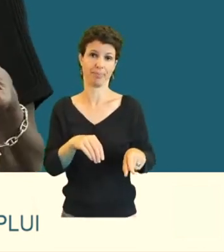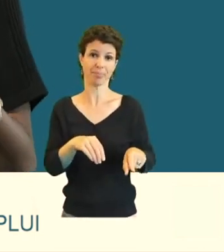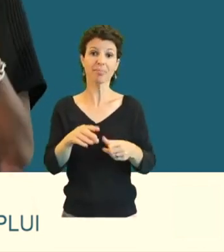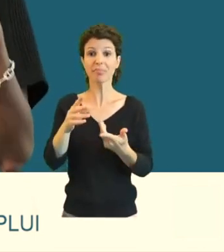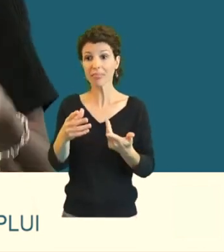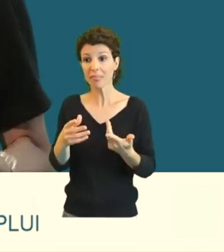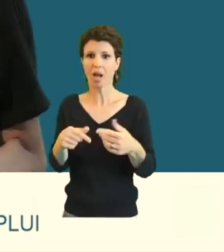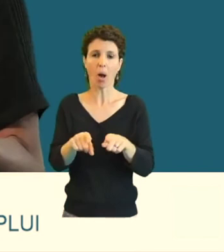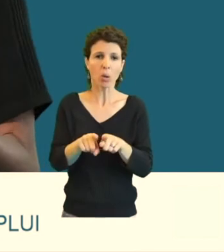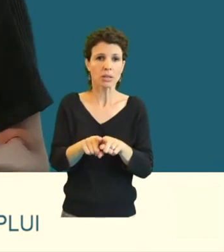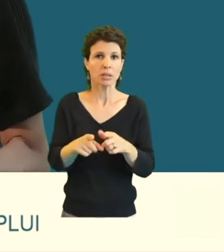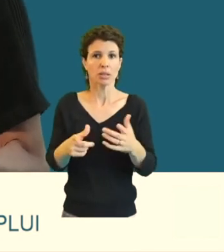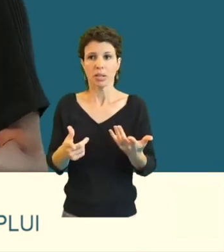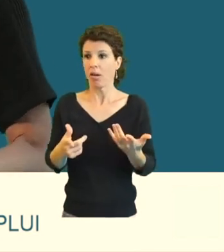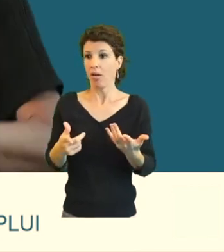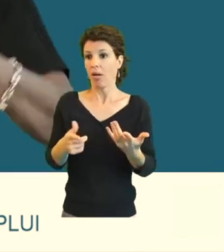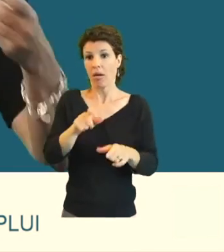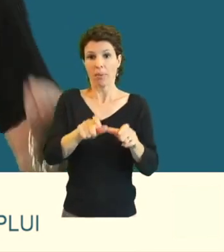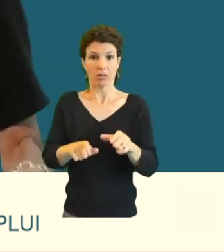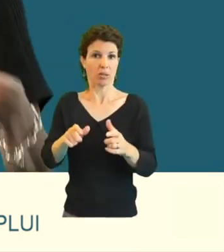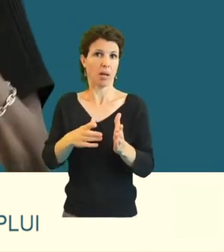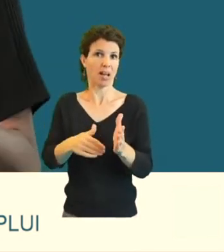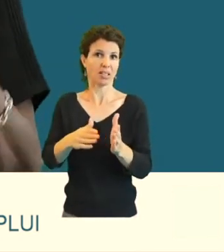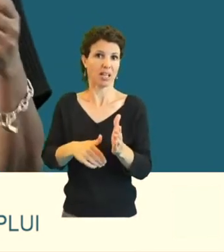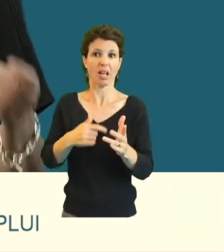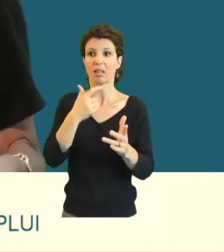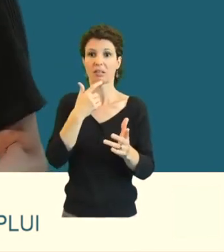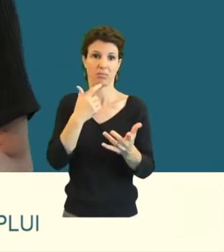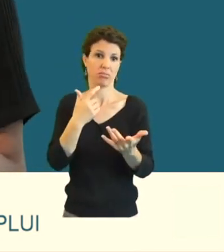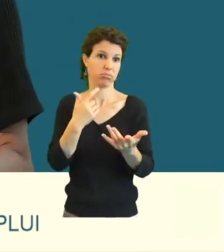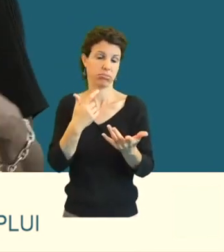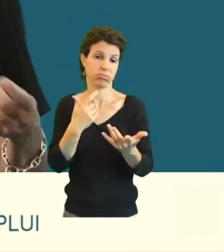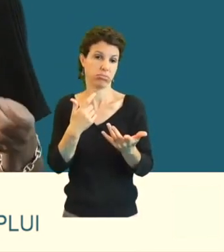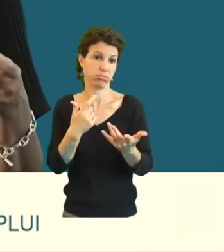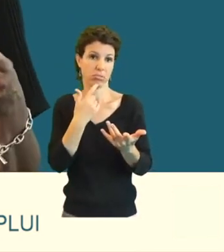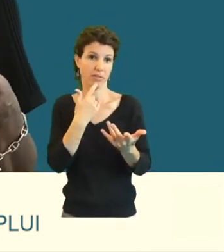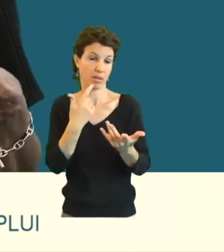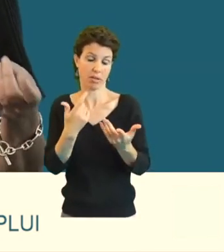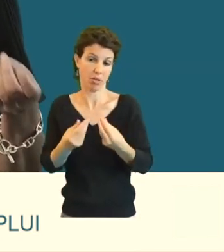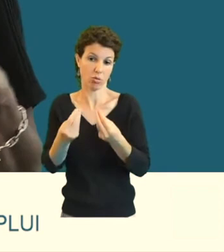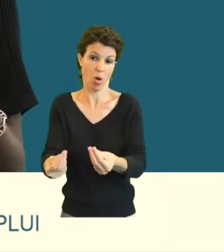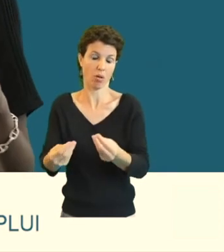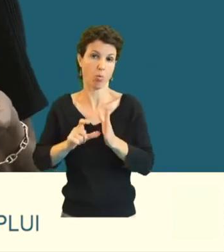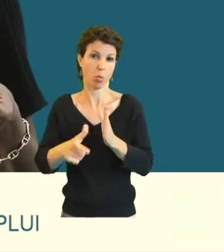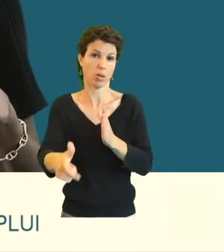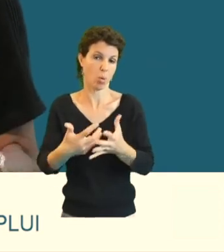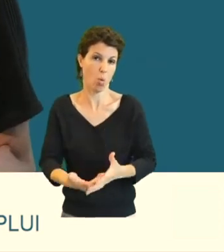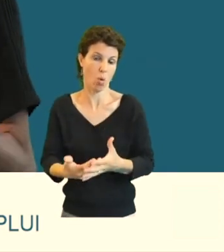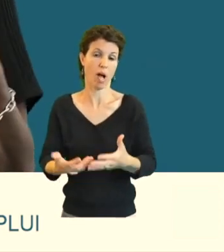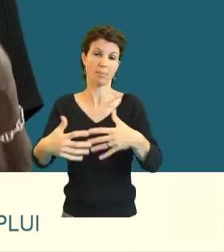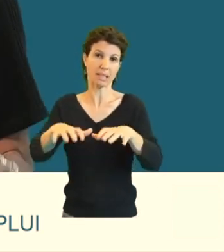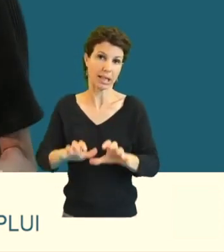jeter une fois de plus les Marseillais dans des arcanes administratives qui, pour eux, sont très, très